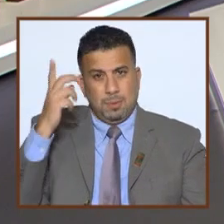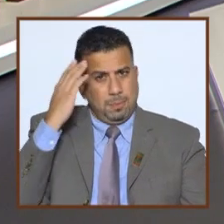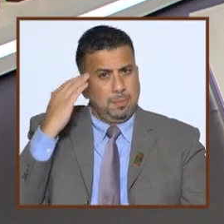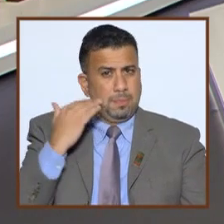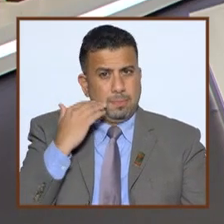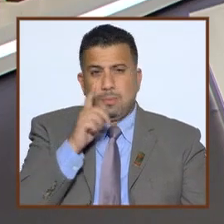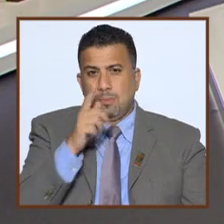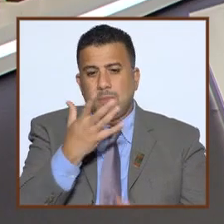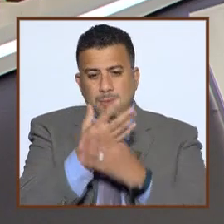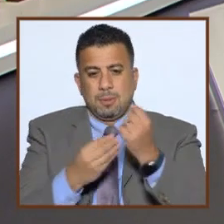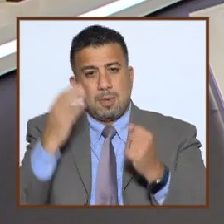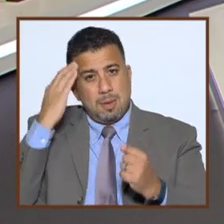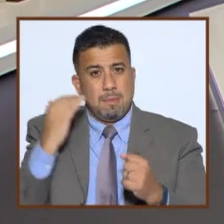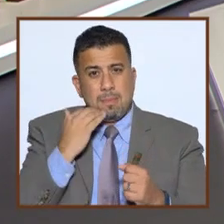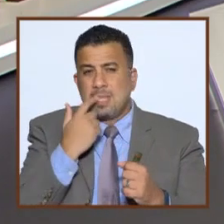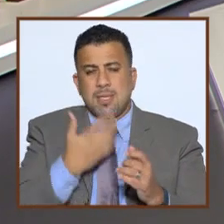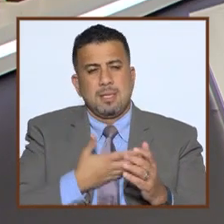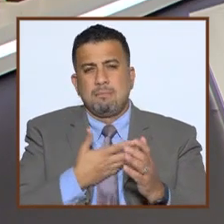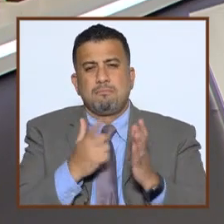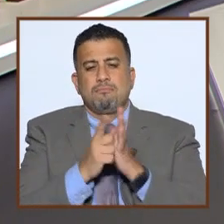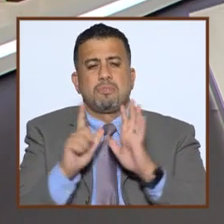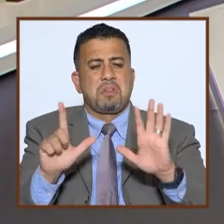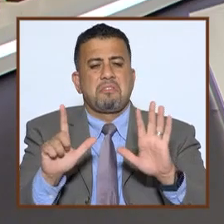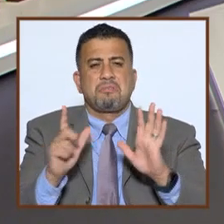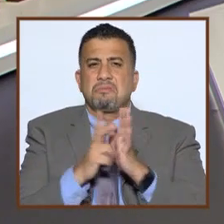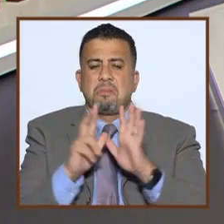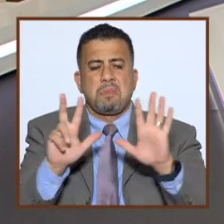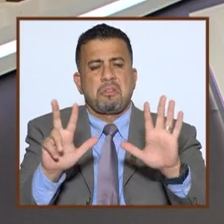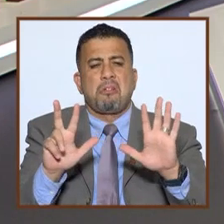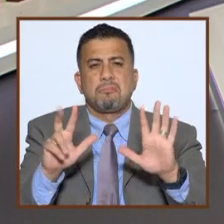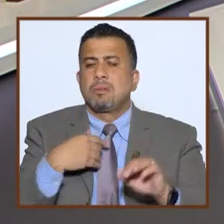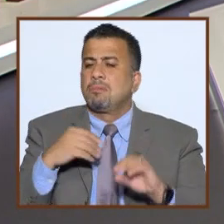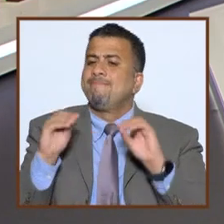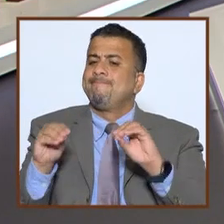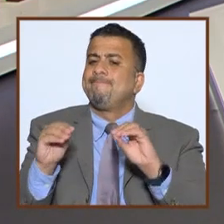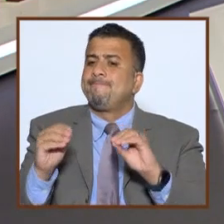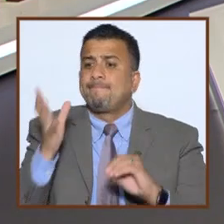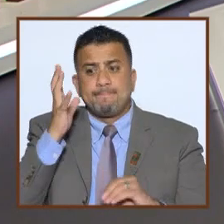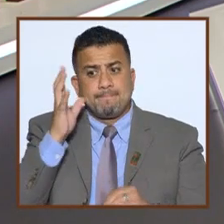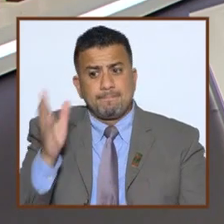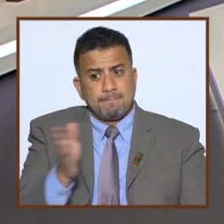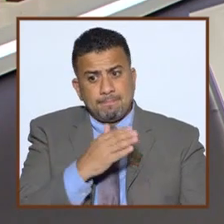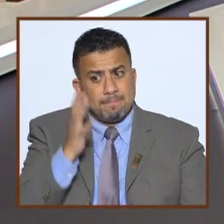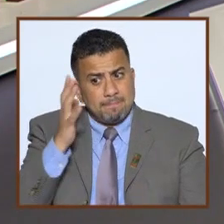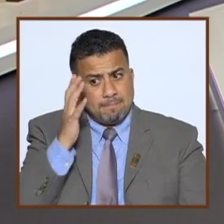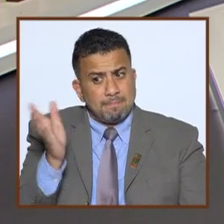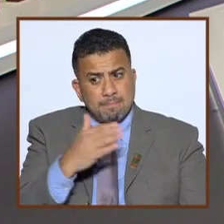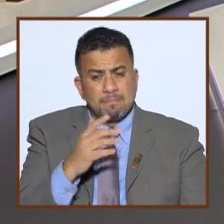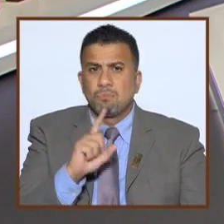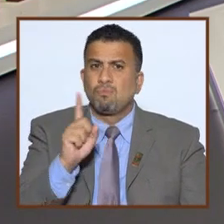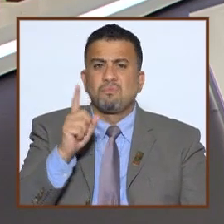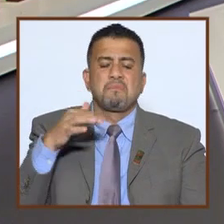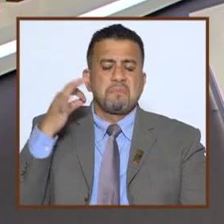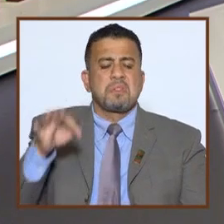تقريبا 17 او 18 تقول كل ما اقول لها صلي تقول لي بعدين تقول البنت هذه تطلع فيها كدمات